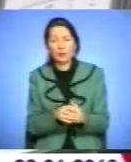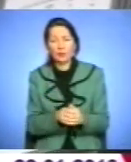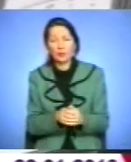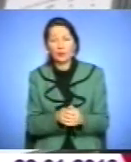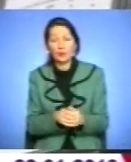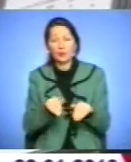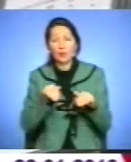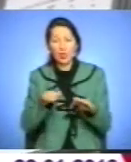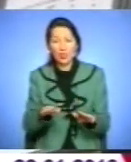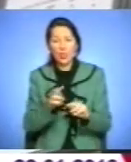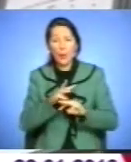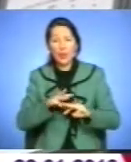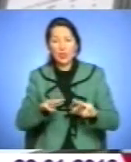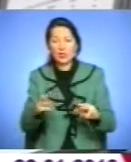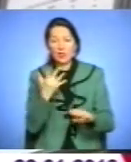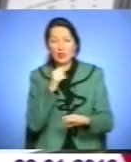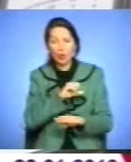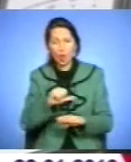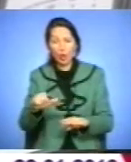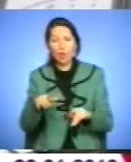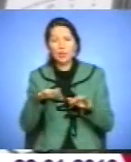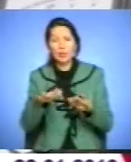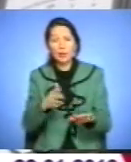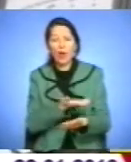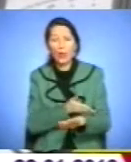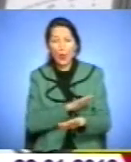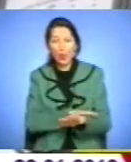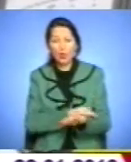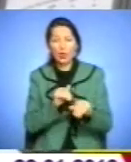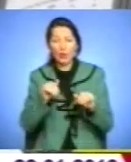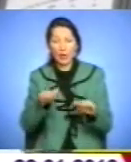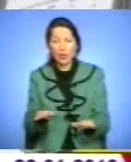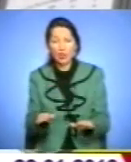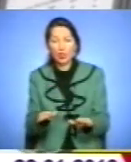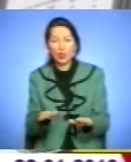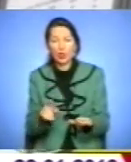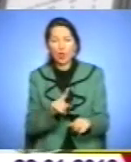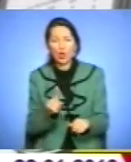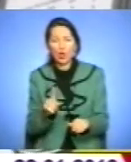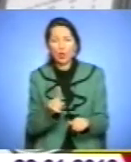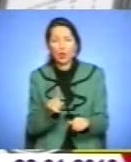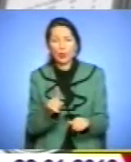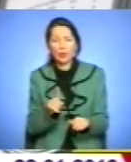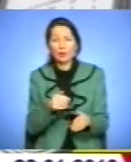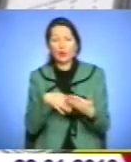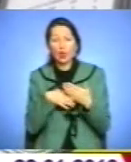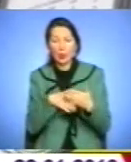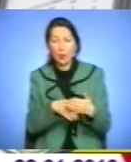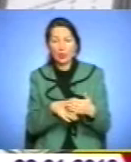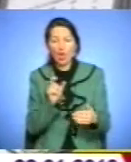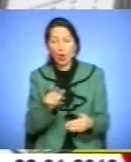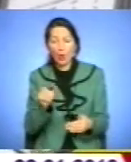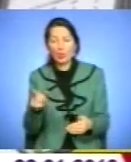заграничних. Рішенням Міністерства закордонних справ Польщі вирішено, щоб допомогти